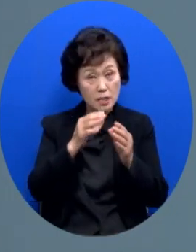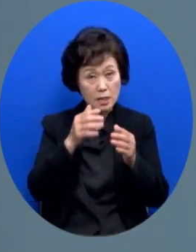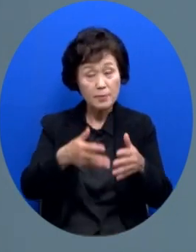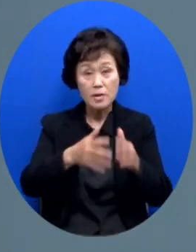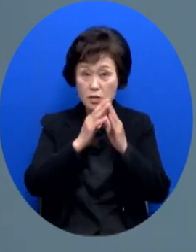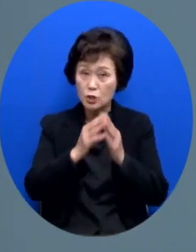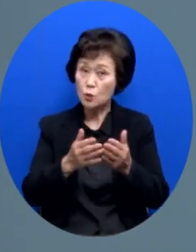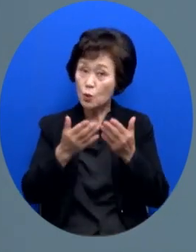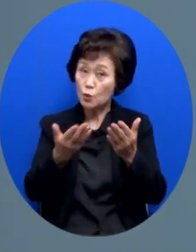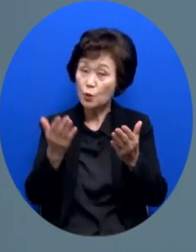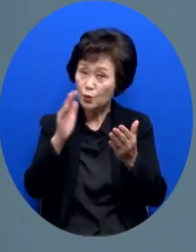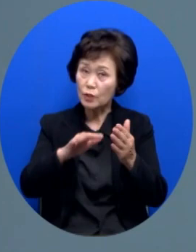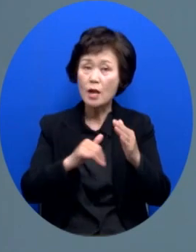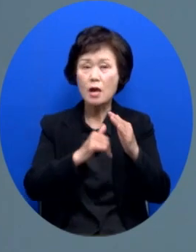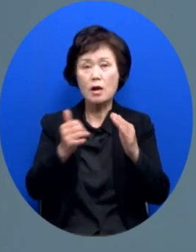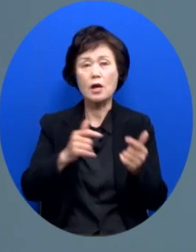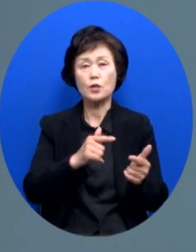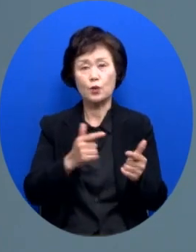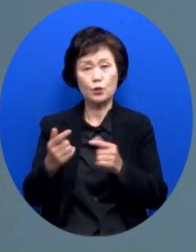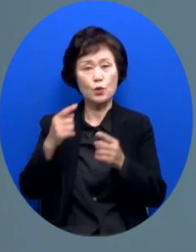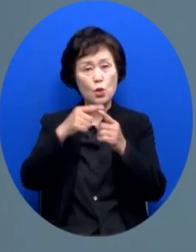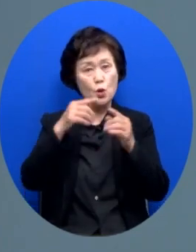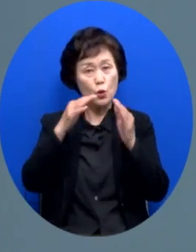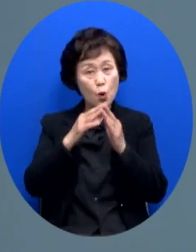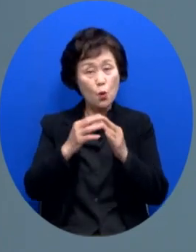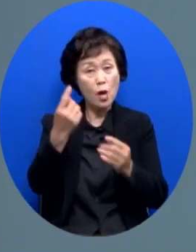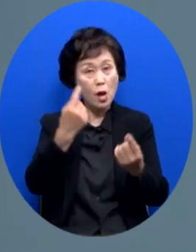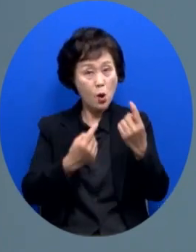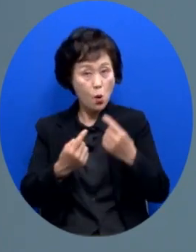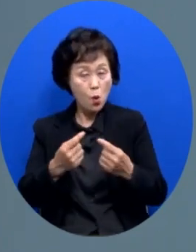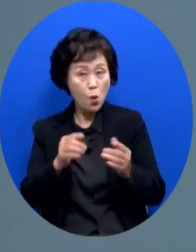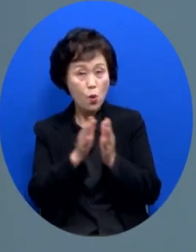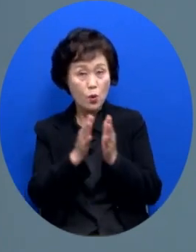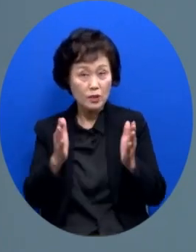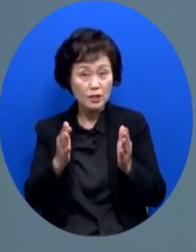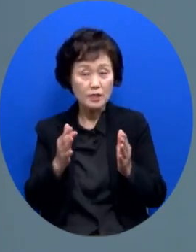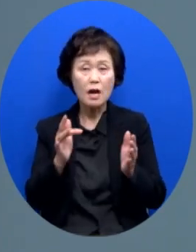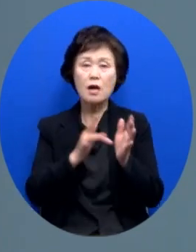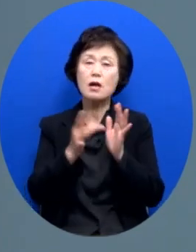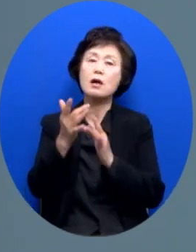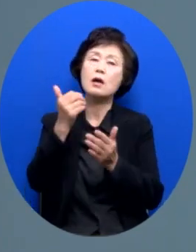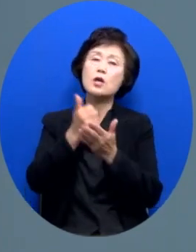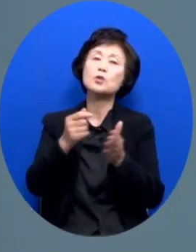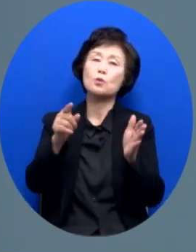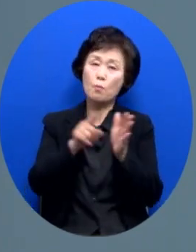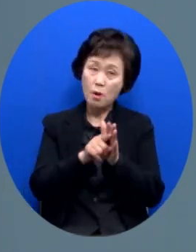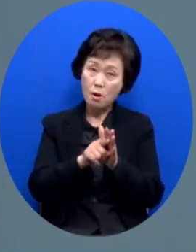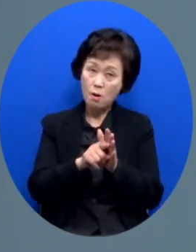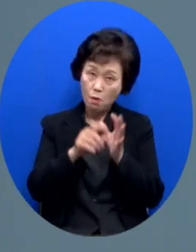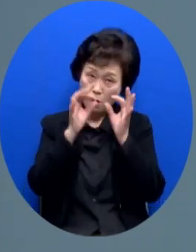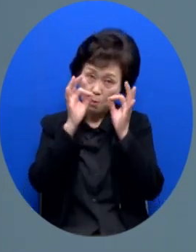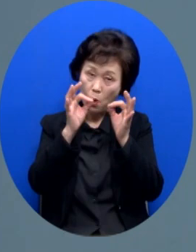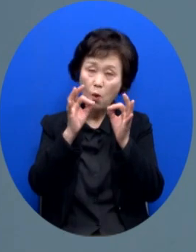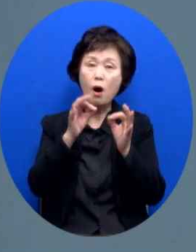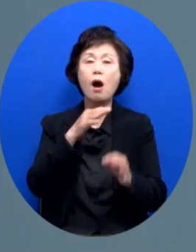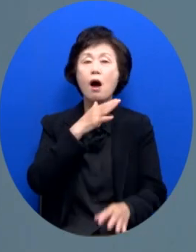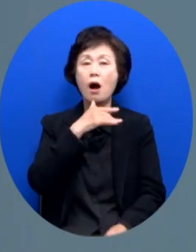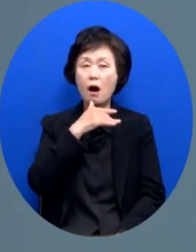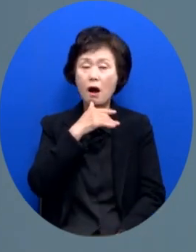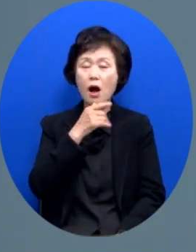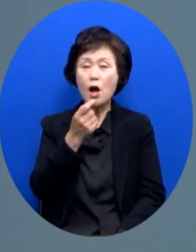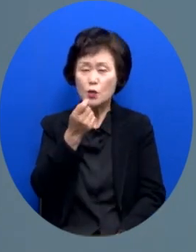집을 줘줬는데 그 가족들이 교회에 나오기 시작하고 또 예수를 믿게 됐어요. 아, 이렇게 우리가 뭐 작은